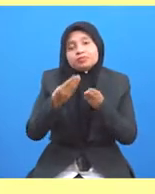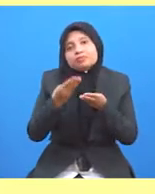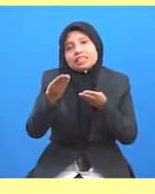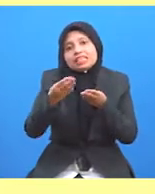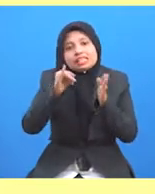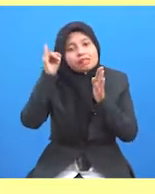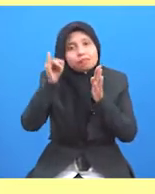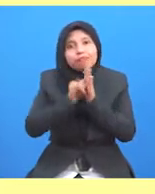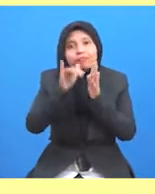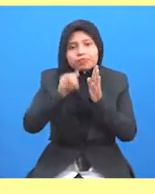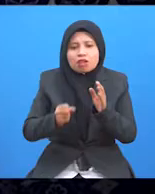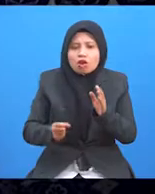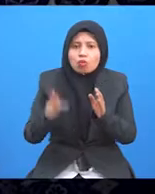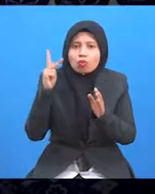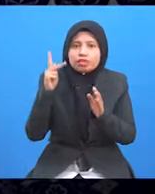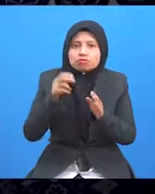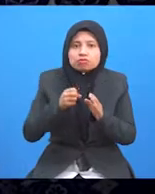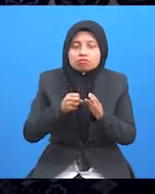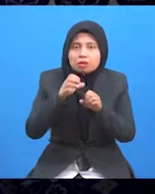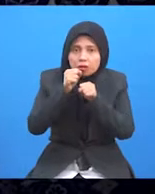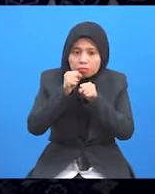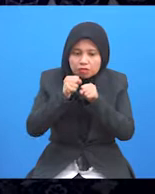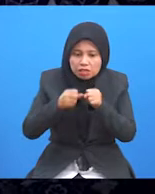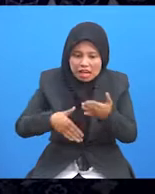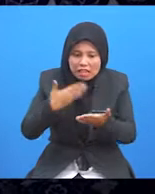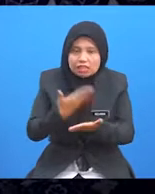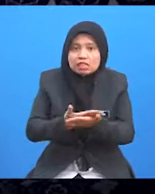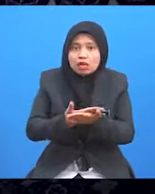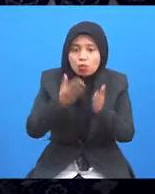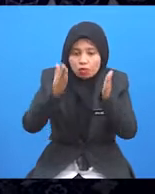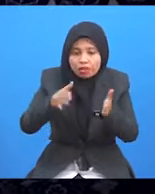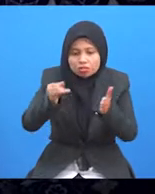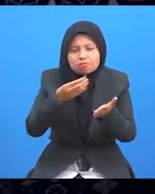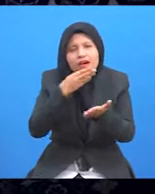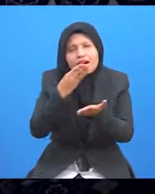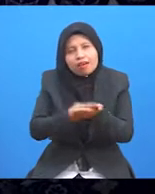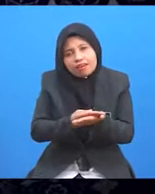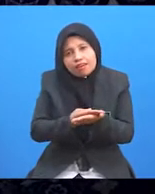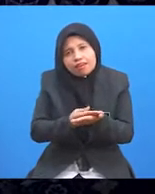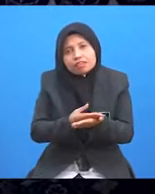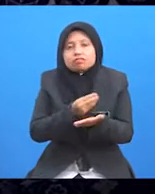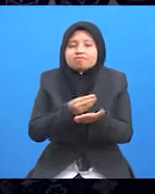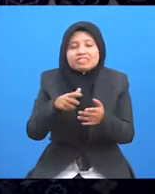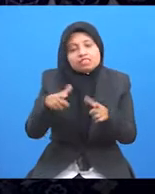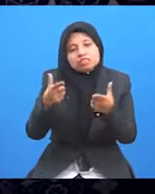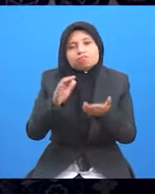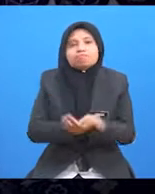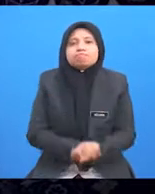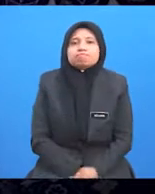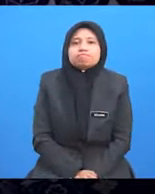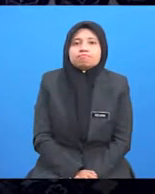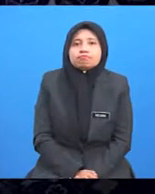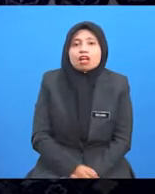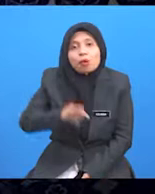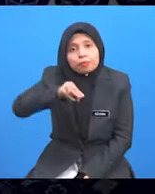menjadikan pokok layu. Begitulah perumpamaannya. Iman yang kuat akan melahirkan individu